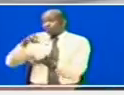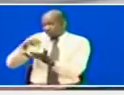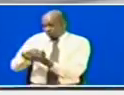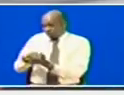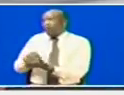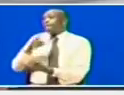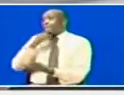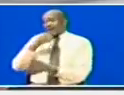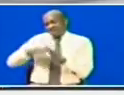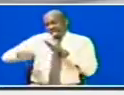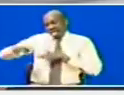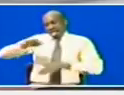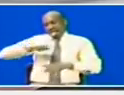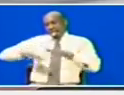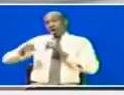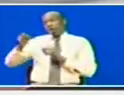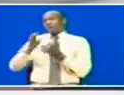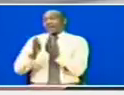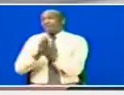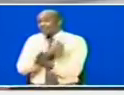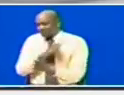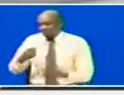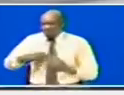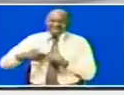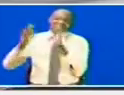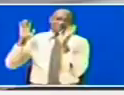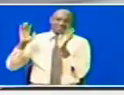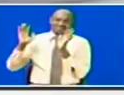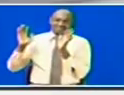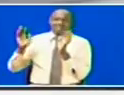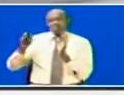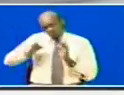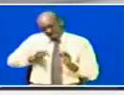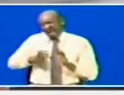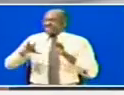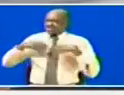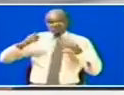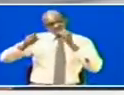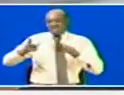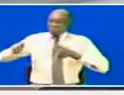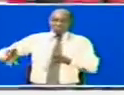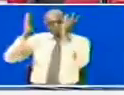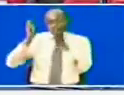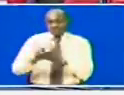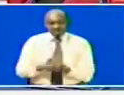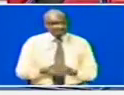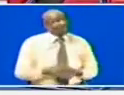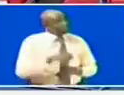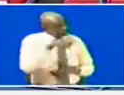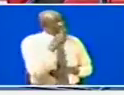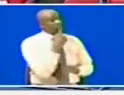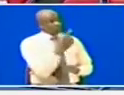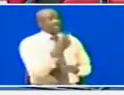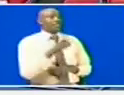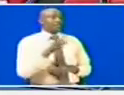anaweza kuregea nyuma ama kazembea ama kaachia, akasema basi kama ni mwanamke amechukua basi aendelee. Huyu mwanaume kama ulivyosema